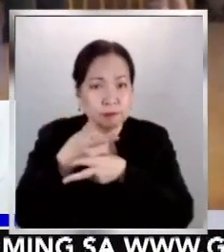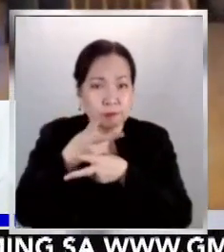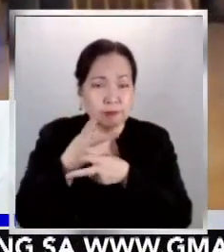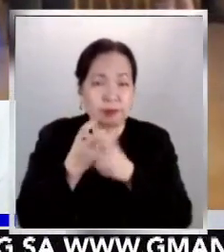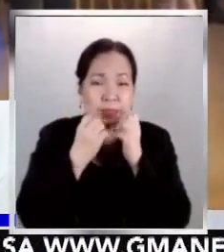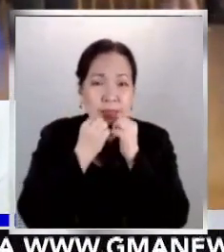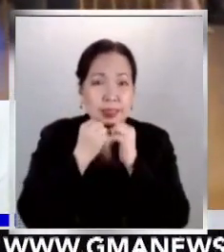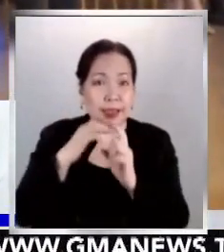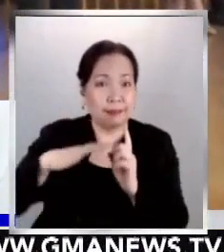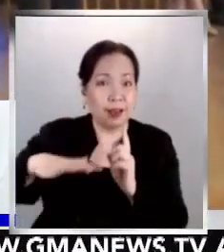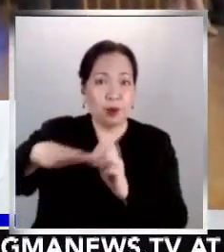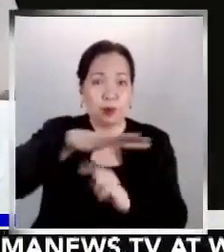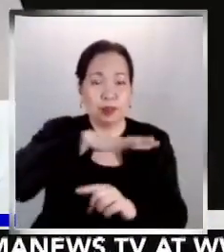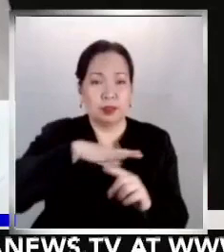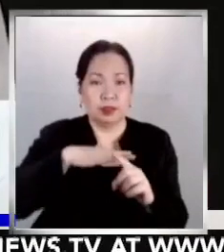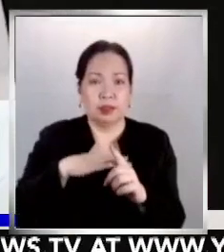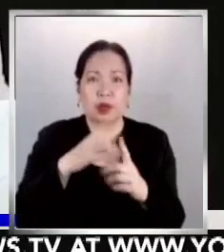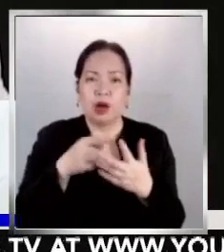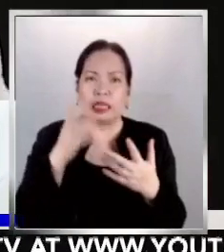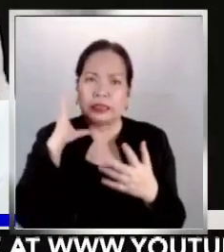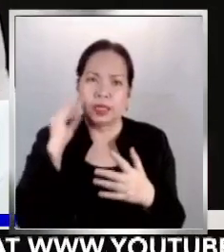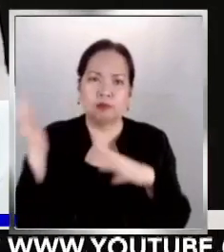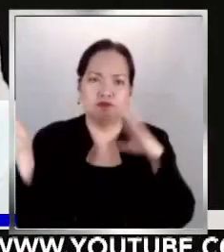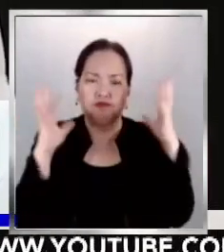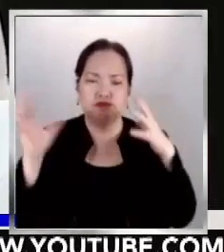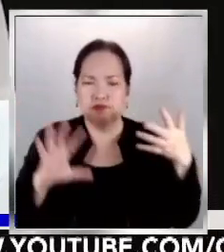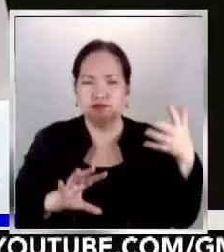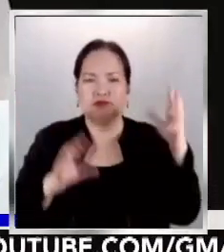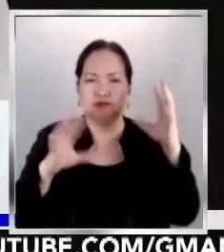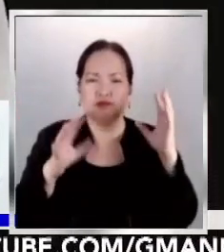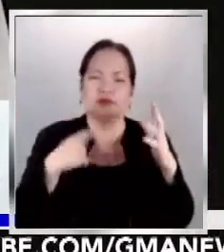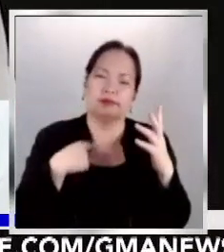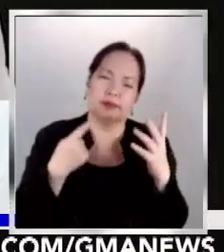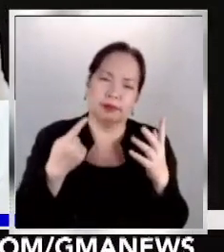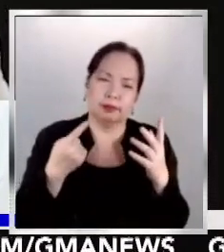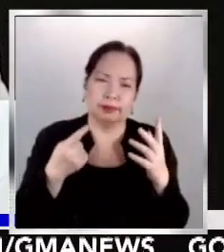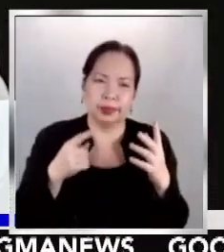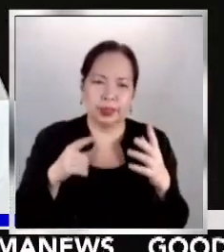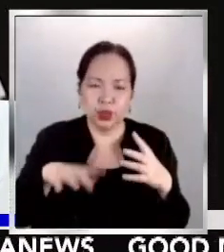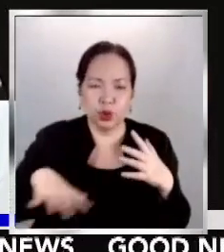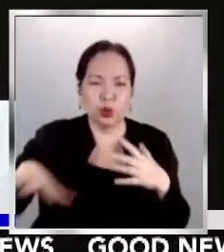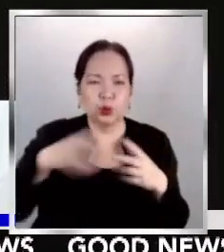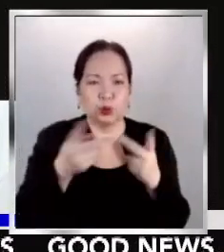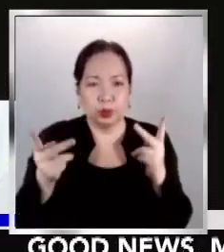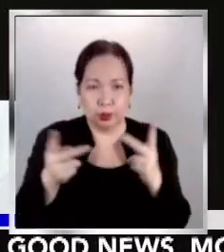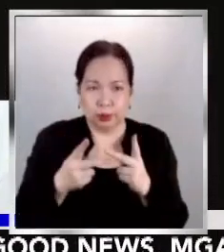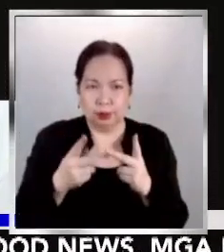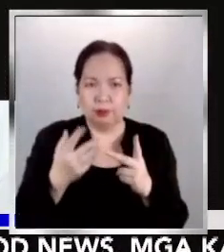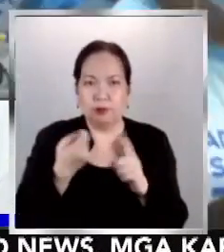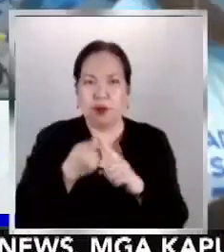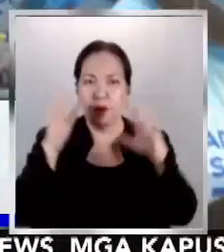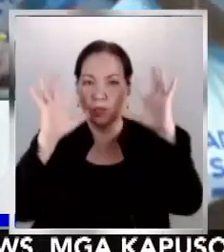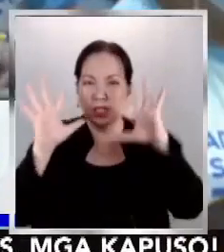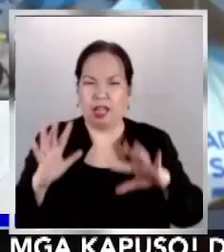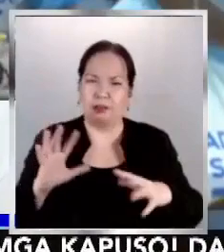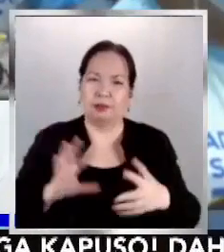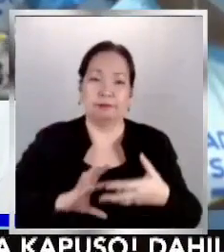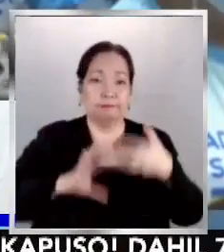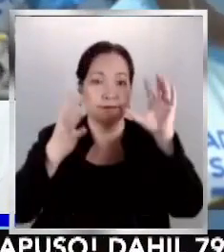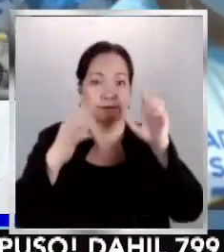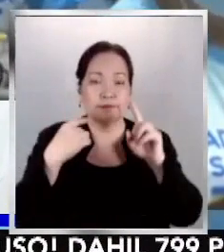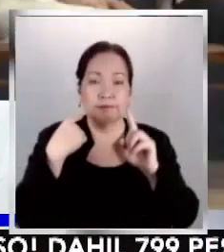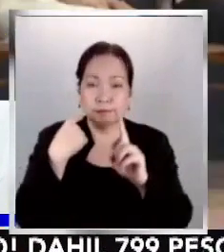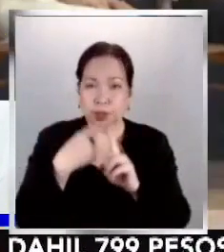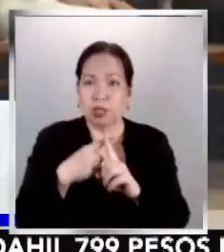ng mga sakunang tumama sa lugar dala ng climate change. Sinamantala na rin niya ang pagkakataon para kumbisihin ang mga taga-Ormoc